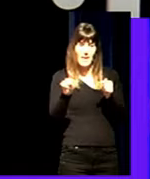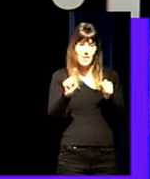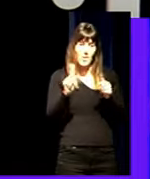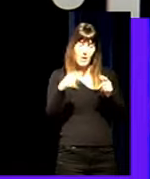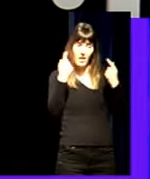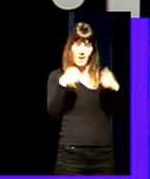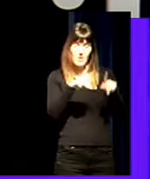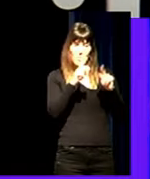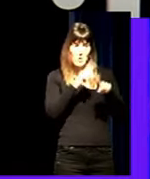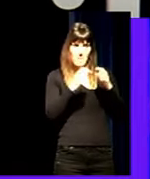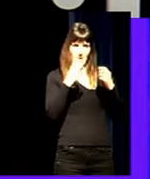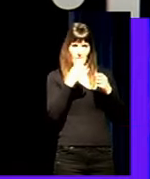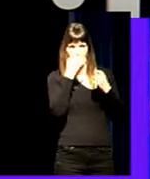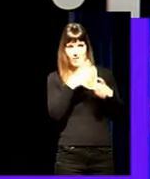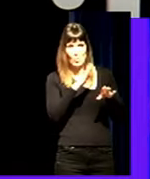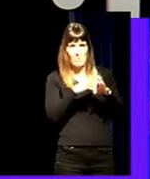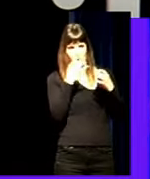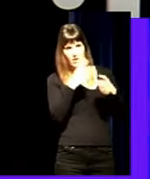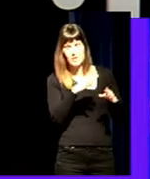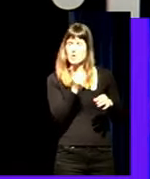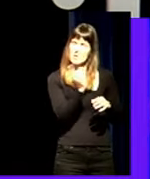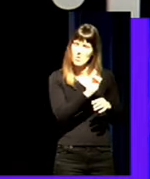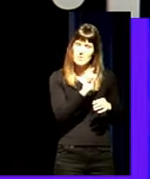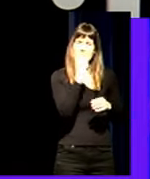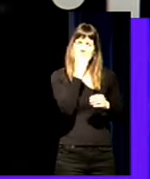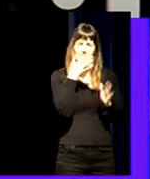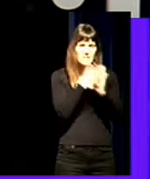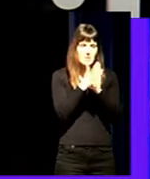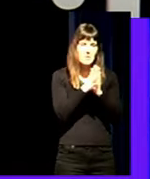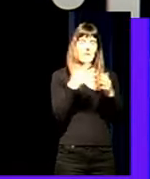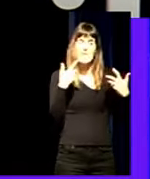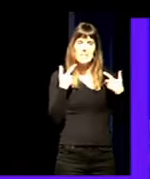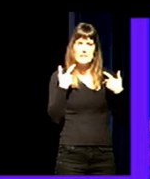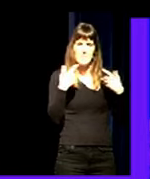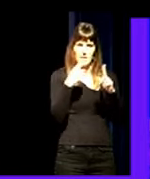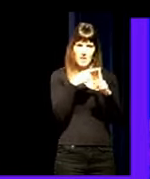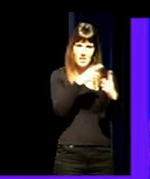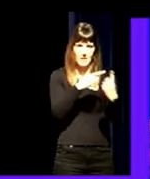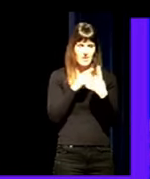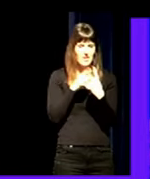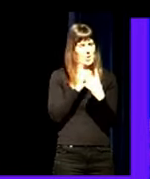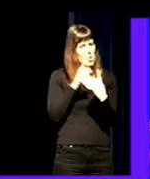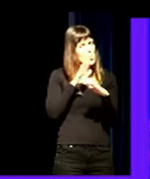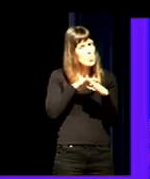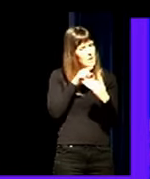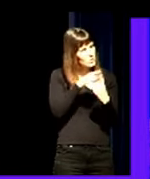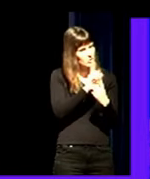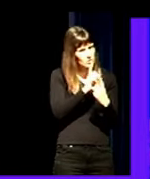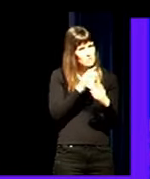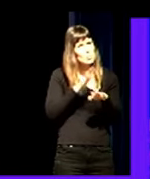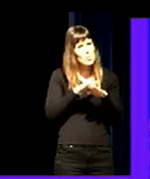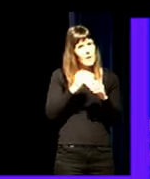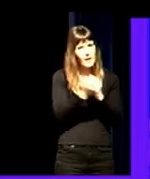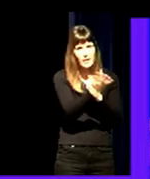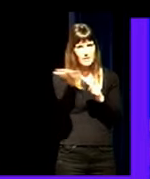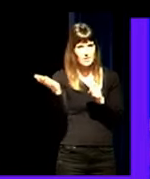erua ez da zurea. Da? Inguru giroa eta nola konpartitzen dugun, ez da? Pero, gero, zibedinak